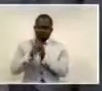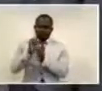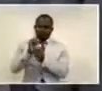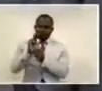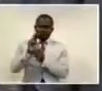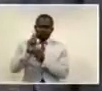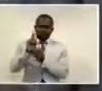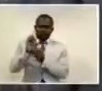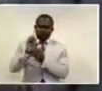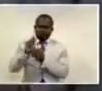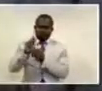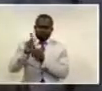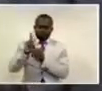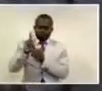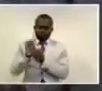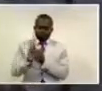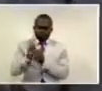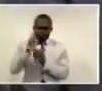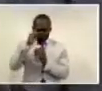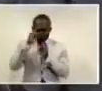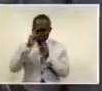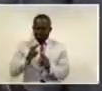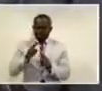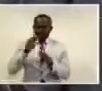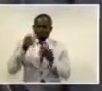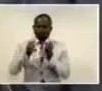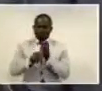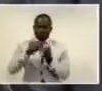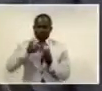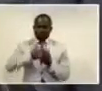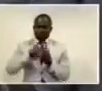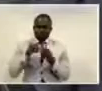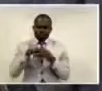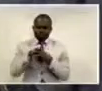Mudende mwana perezida ikibazo cyanjye muri make